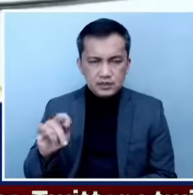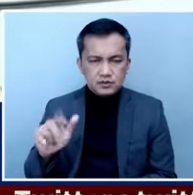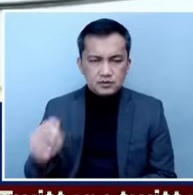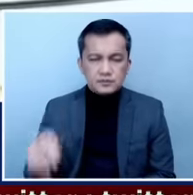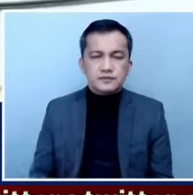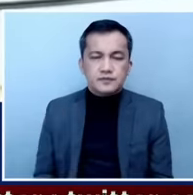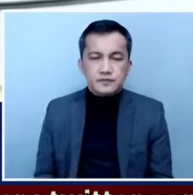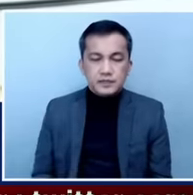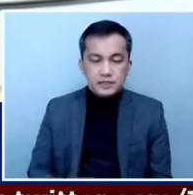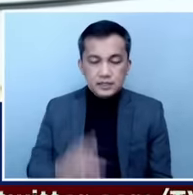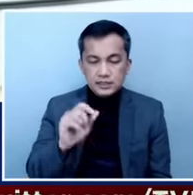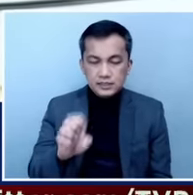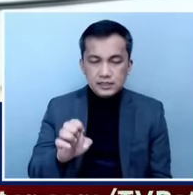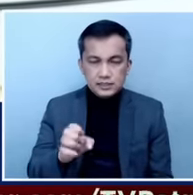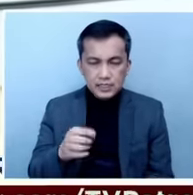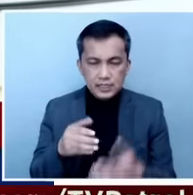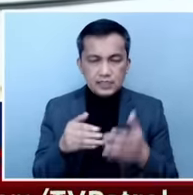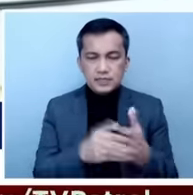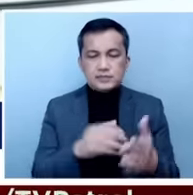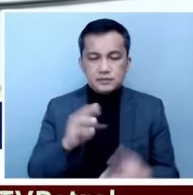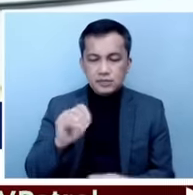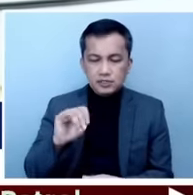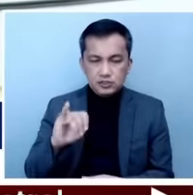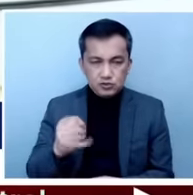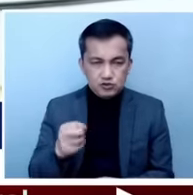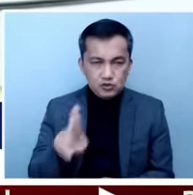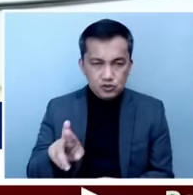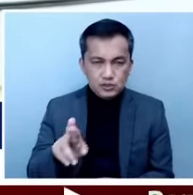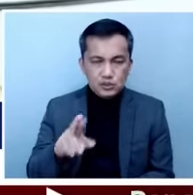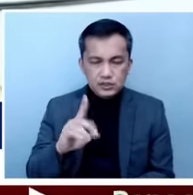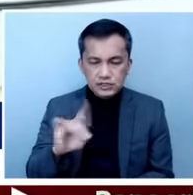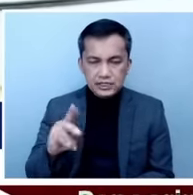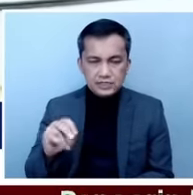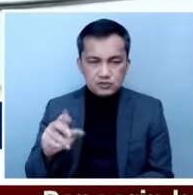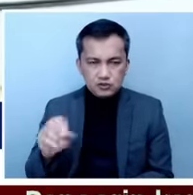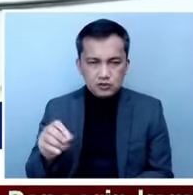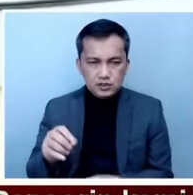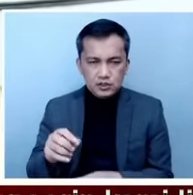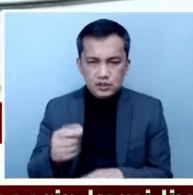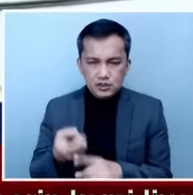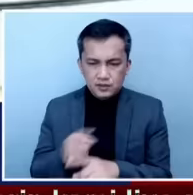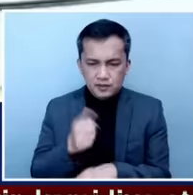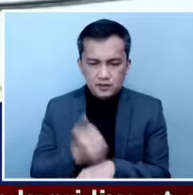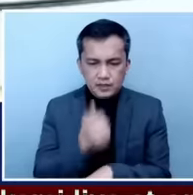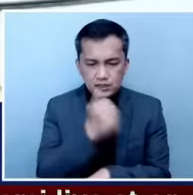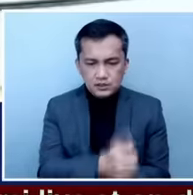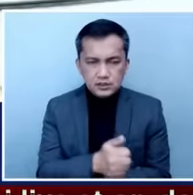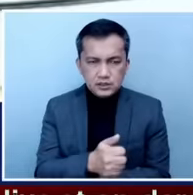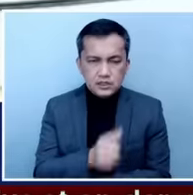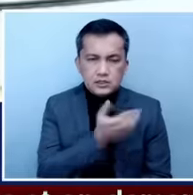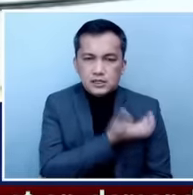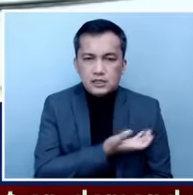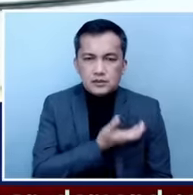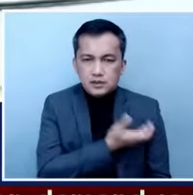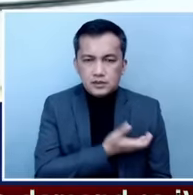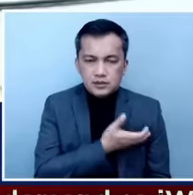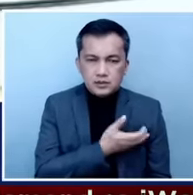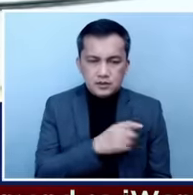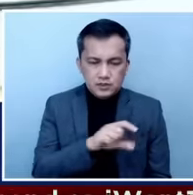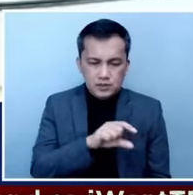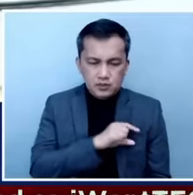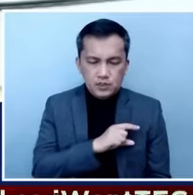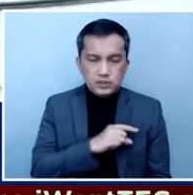against Major De Castro is deemed from allegations of conduct unbecoming of a police